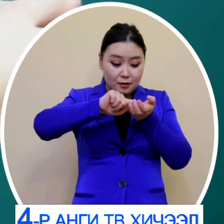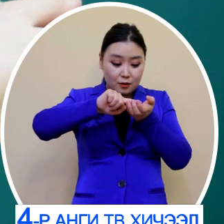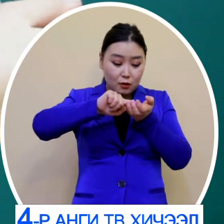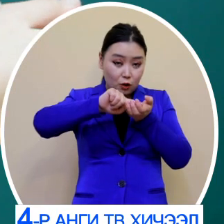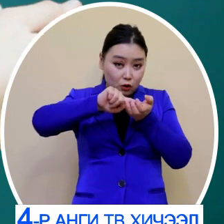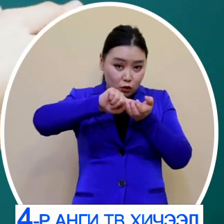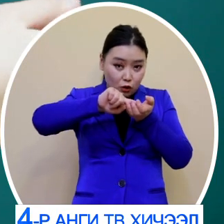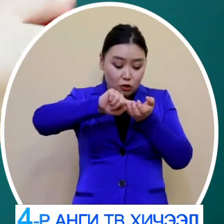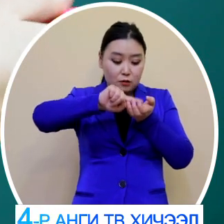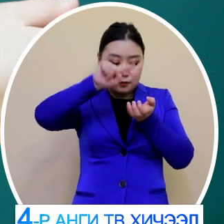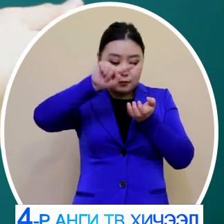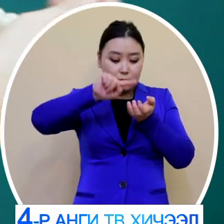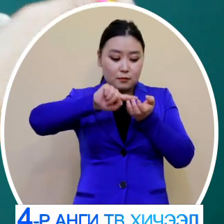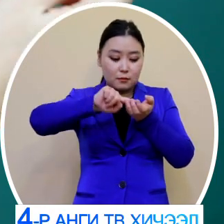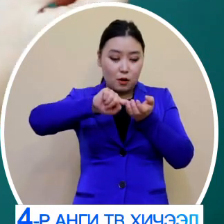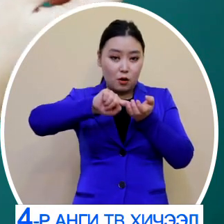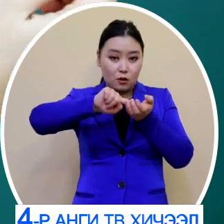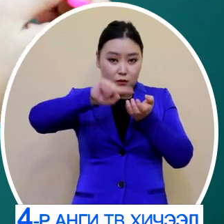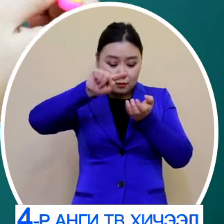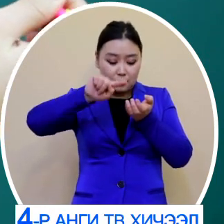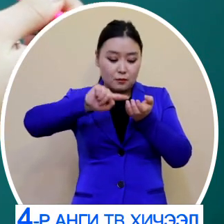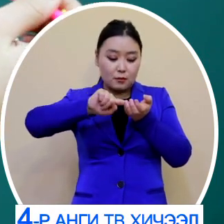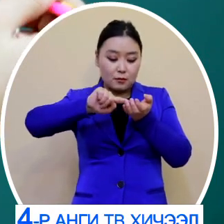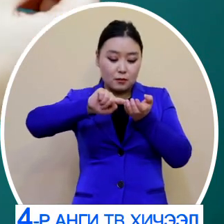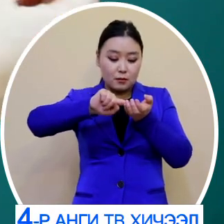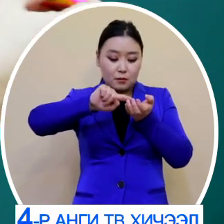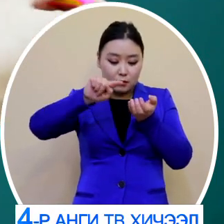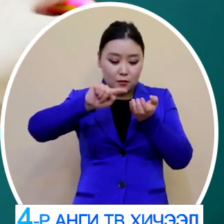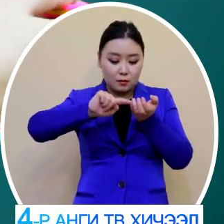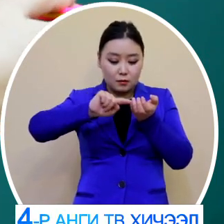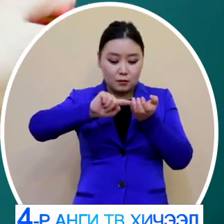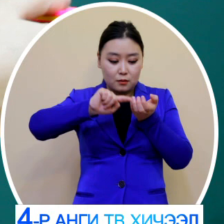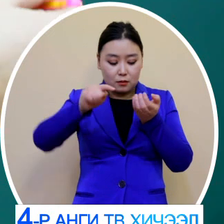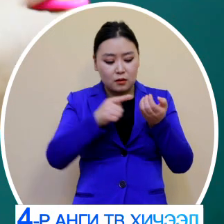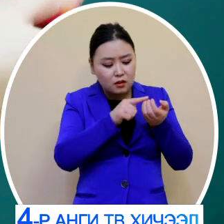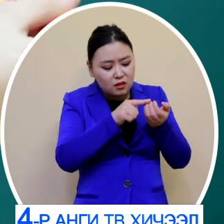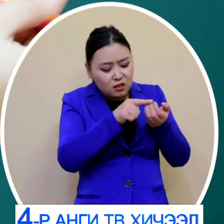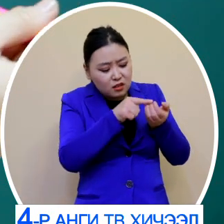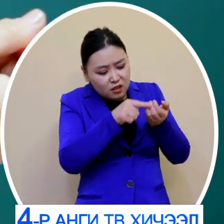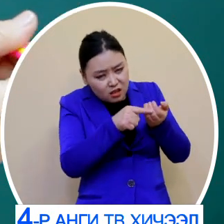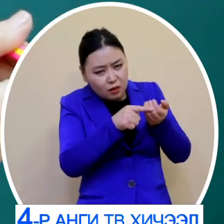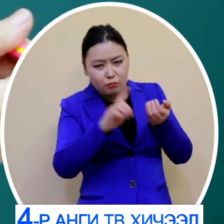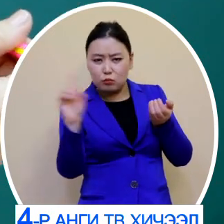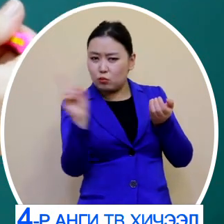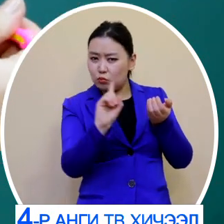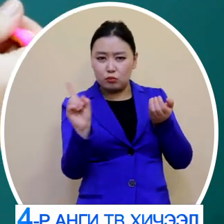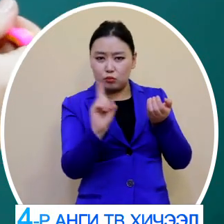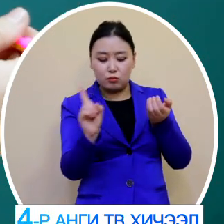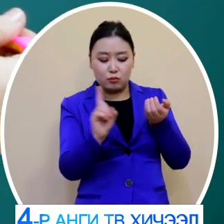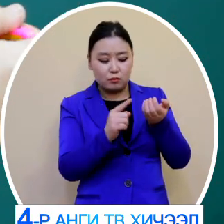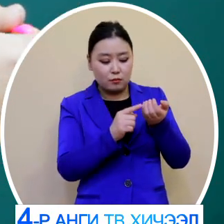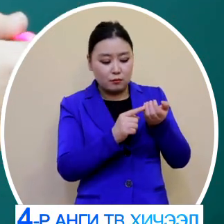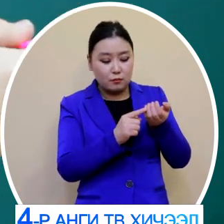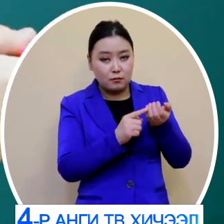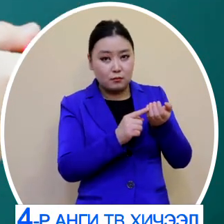нь доороос дээш нь чичирхийлээд шүрдэх хөдөлгөөнийг хийж угаана. За, шүднээс буйл руу гэсэн энэ эсрэг хөдөлгөөнийг хийж болохгүй шүү хүүхдүүд